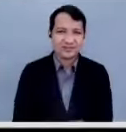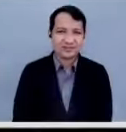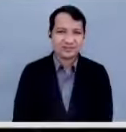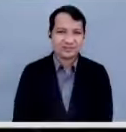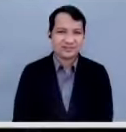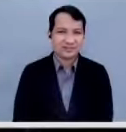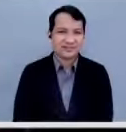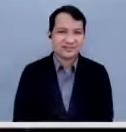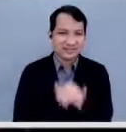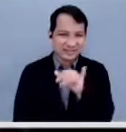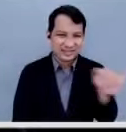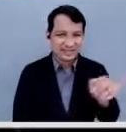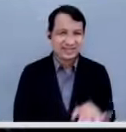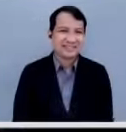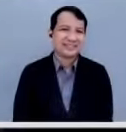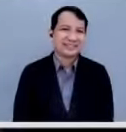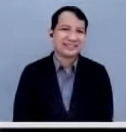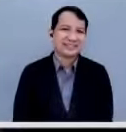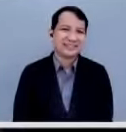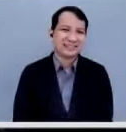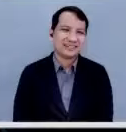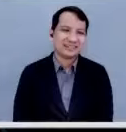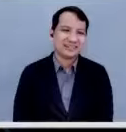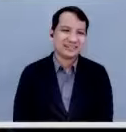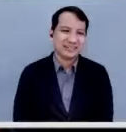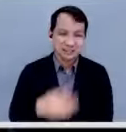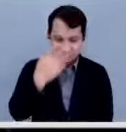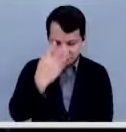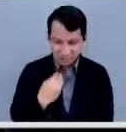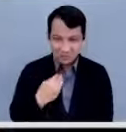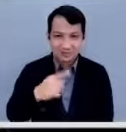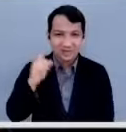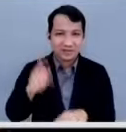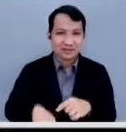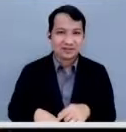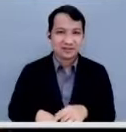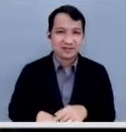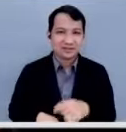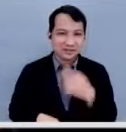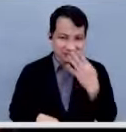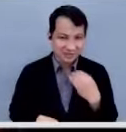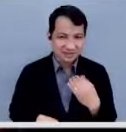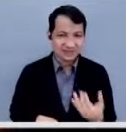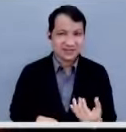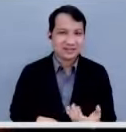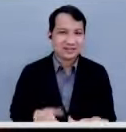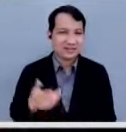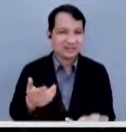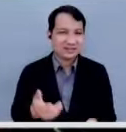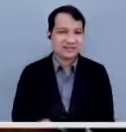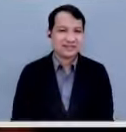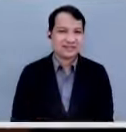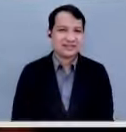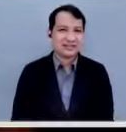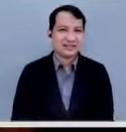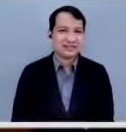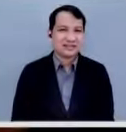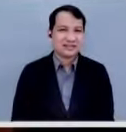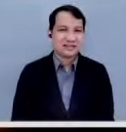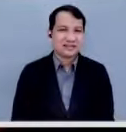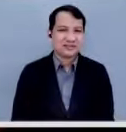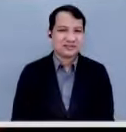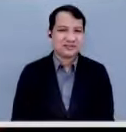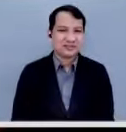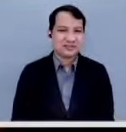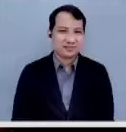yun. Na. Parehas lang ba? Bakit parehas? Pag antok na antok ka na, di mo na mapigilan. Mapipikit ka na lang po kasi. Eh, sa tukso?